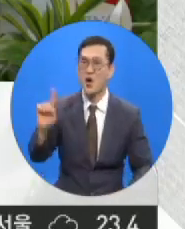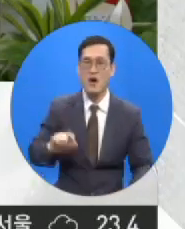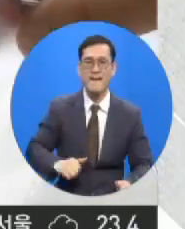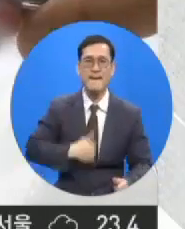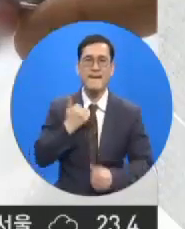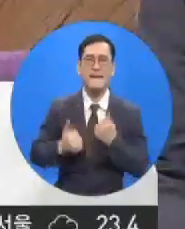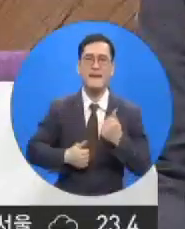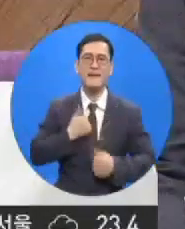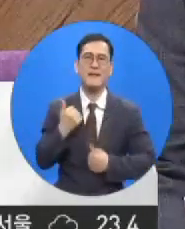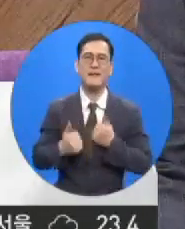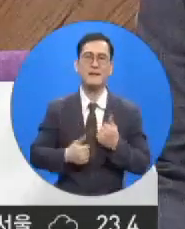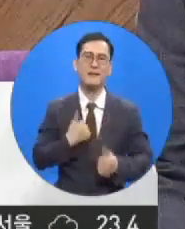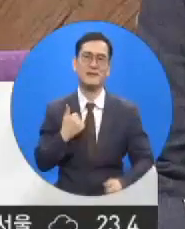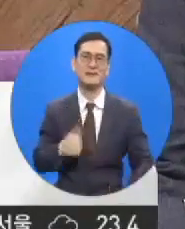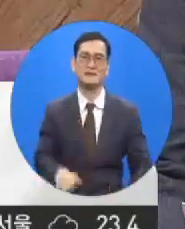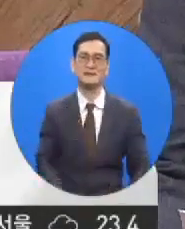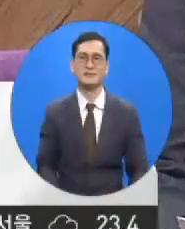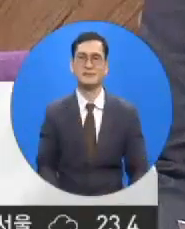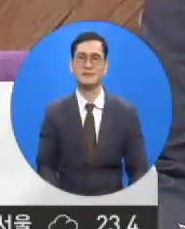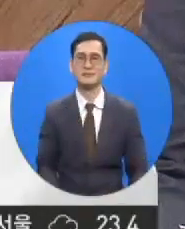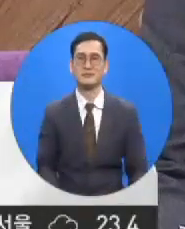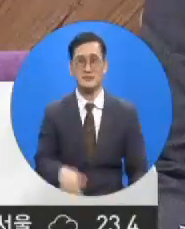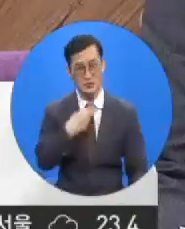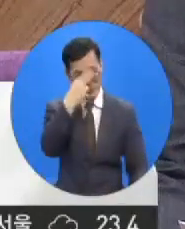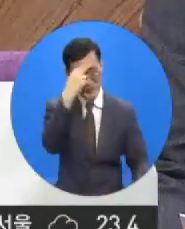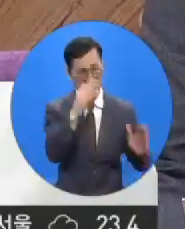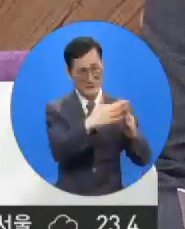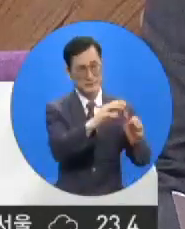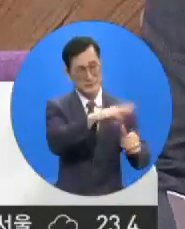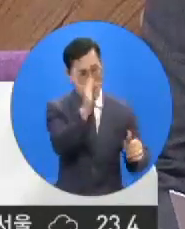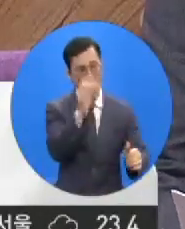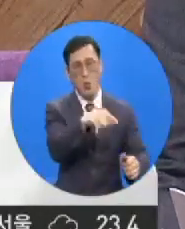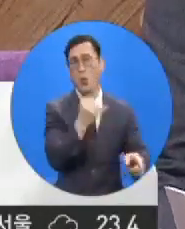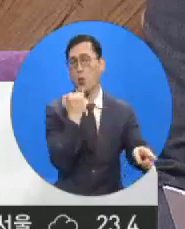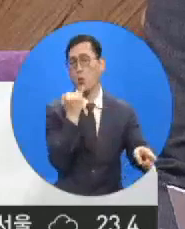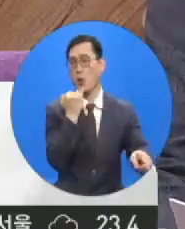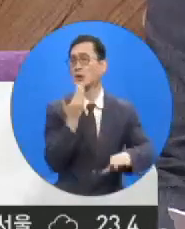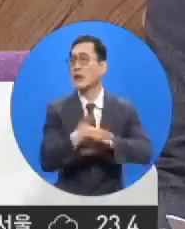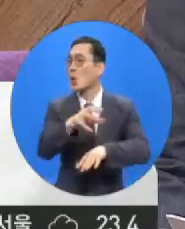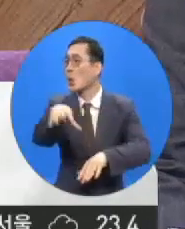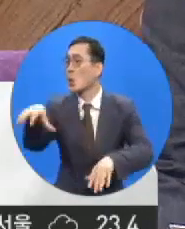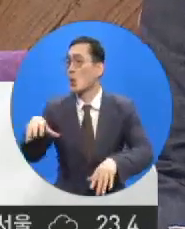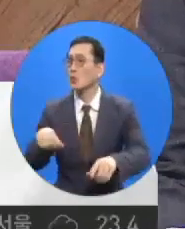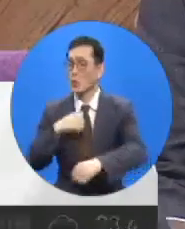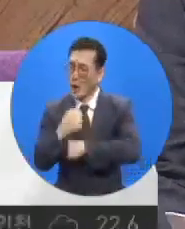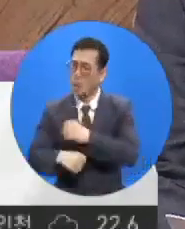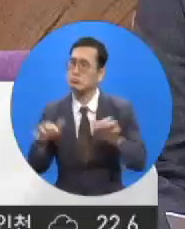이게 느슨하게 룸살롱도 된다는데 뭐라고 하면서 느슨해지는 국민적